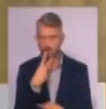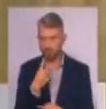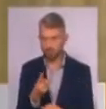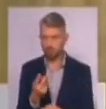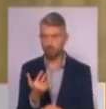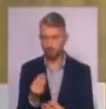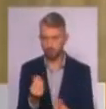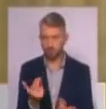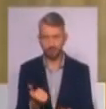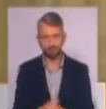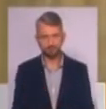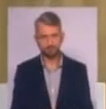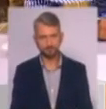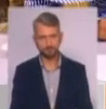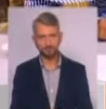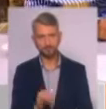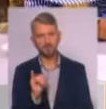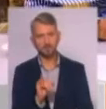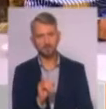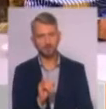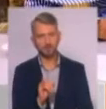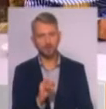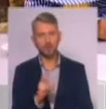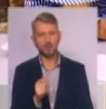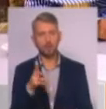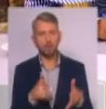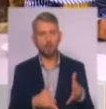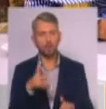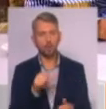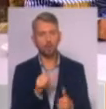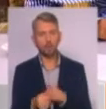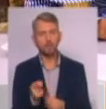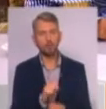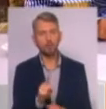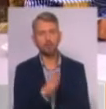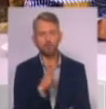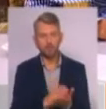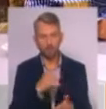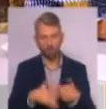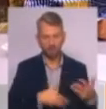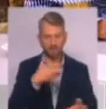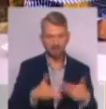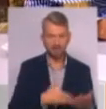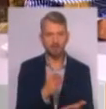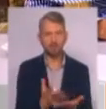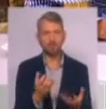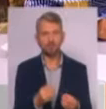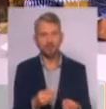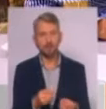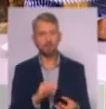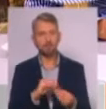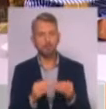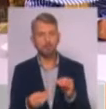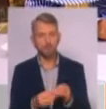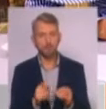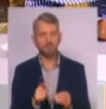Яким чином. І на Оболоні, окрім того, що є розриття, є ще такі проблеми, є ще проблеми